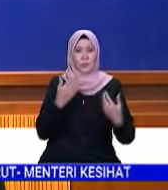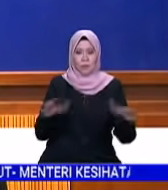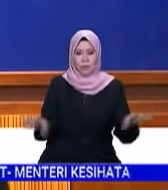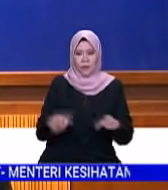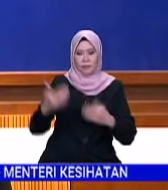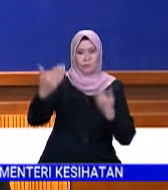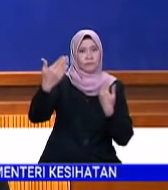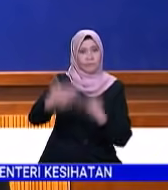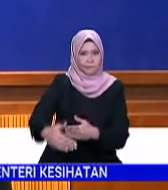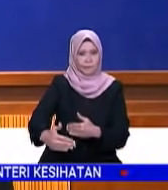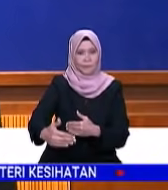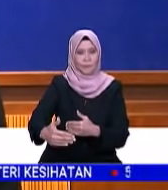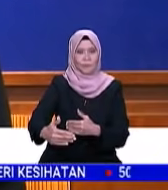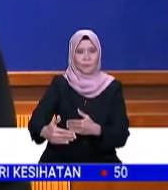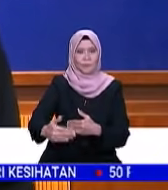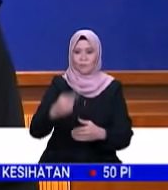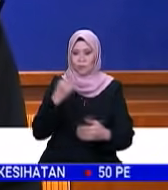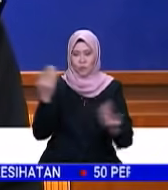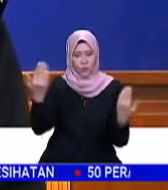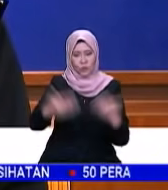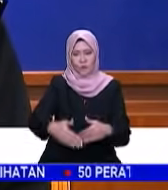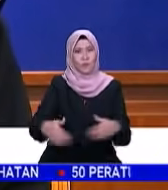sekatan dan juga lencongan